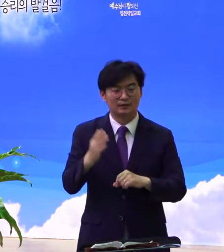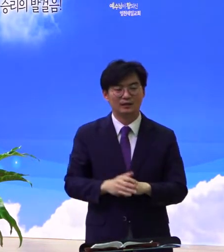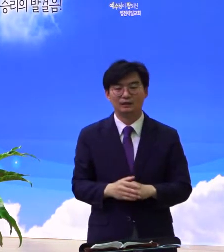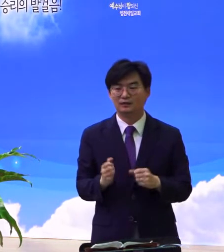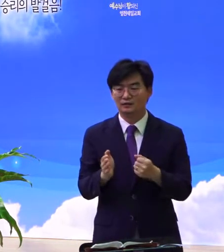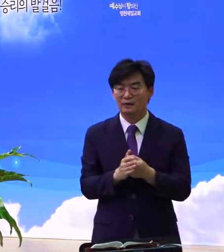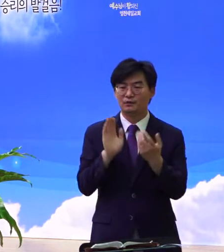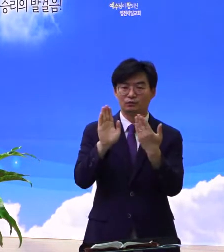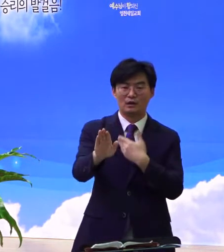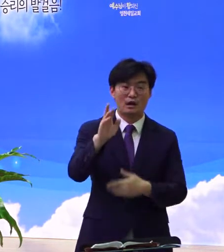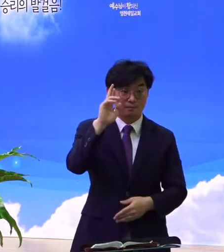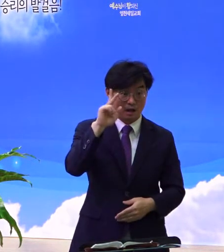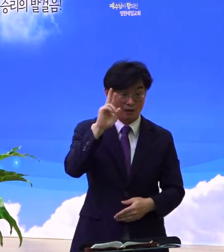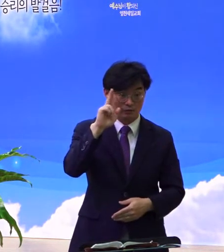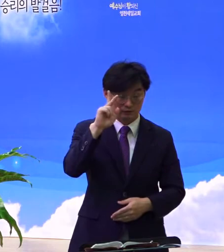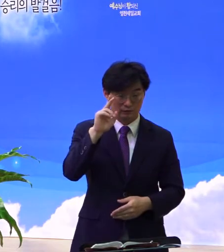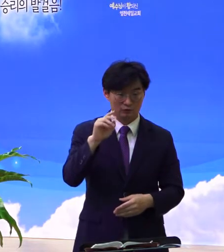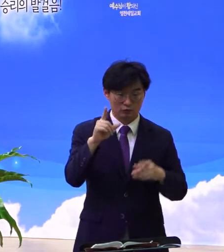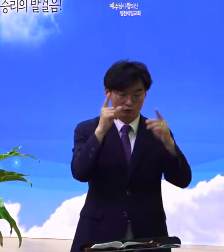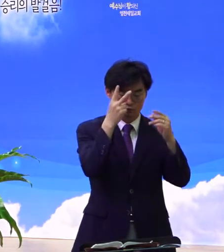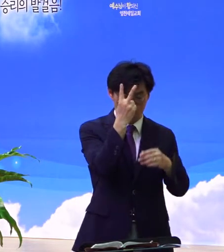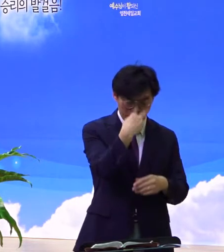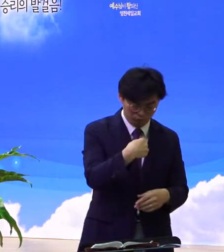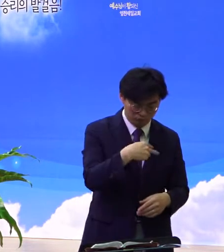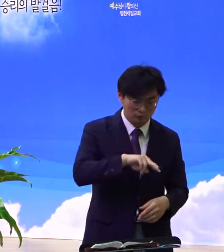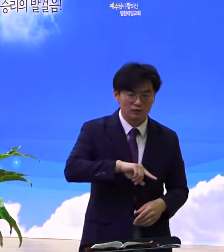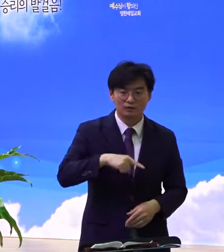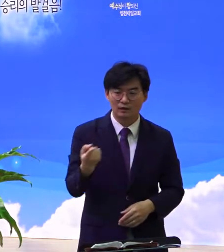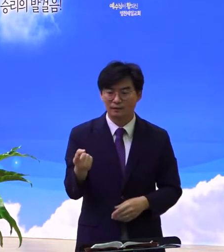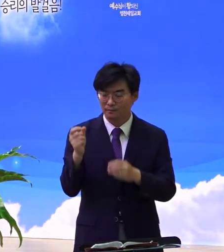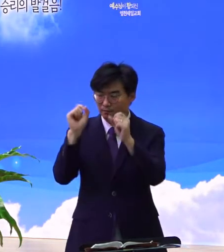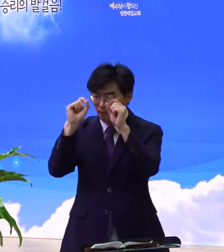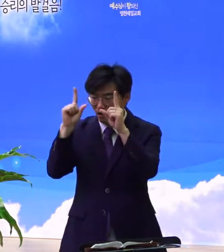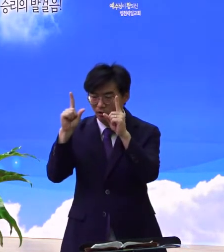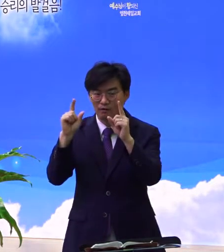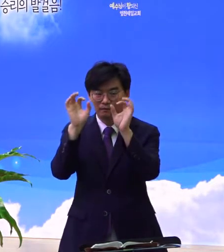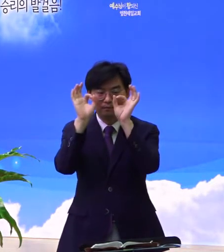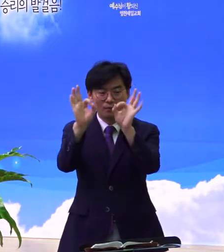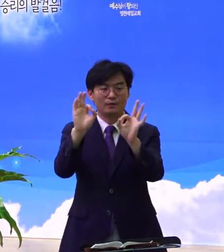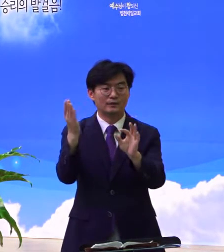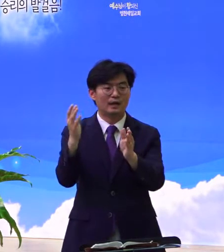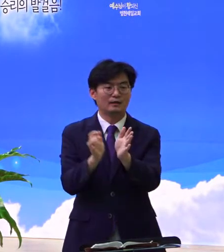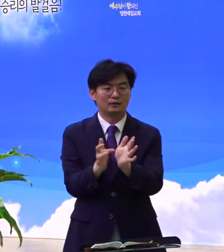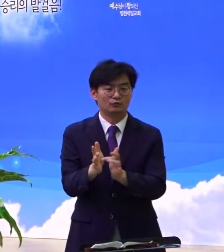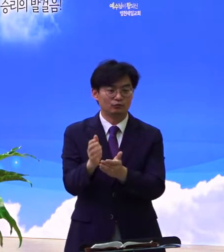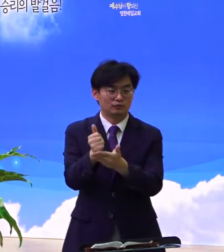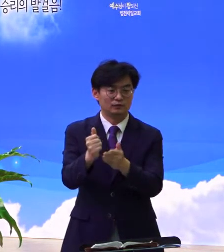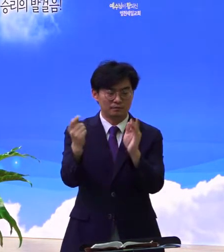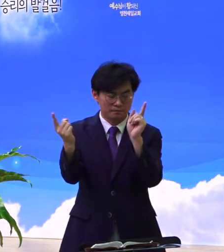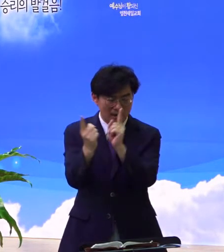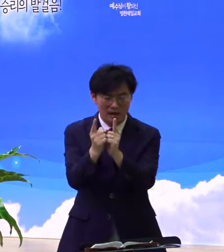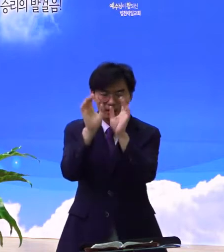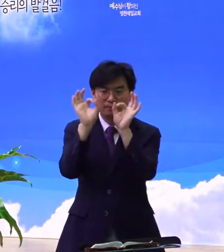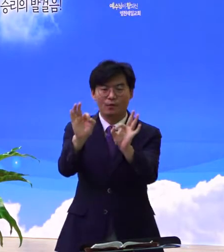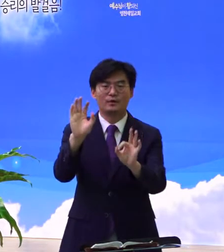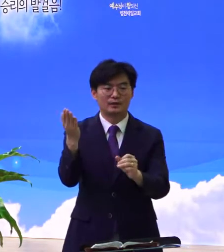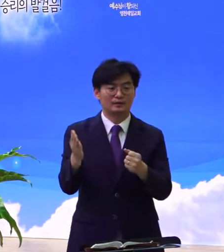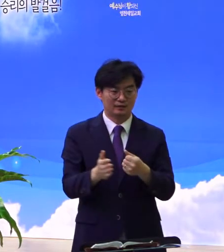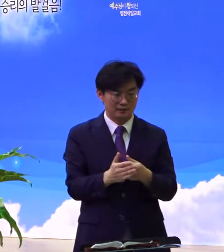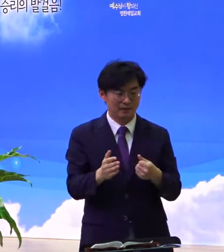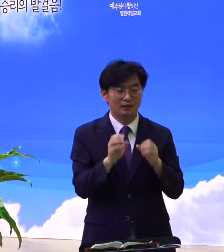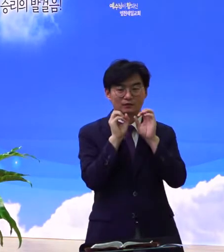바쳐서 헌신했고 복음의 증인으로 그의 삶을 살았습니다. 그가 가는 곳곳에 수많은 환난과